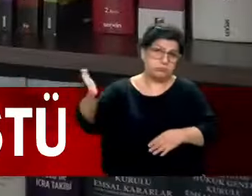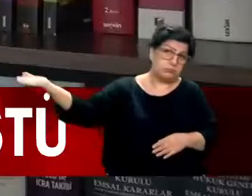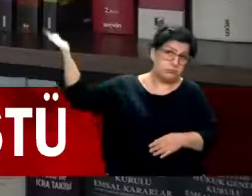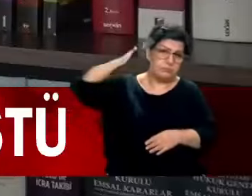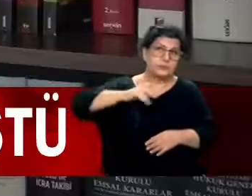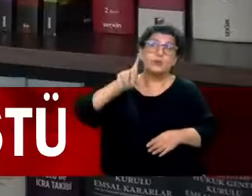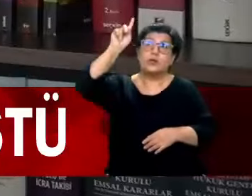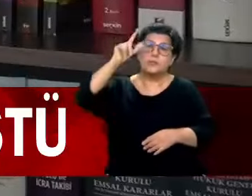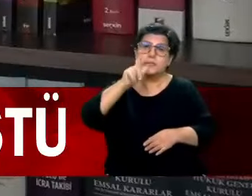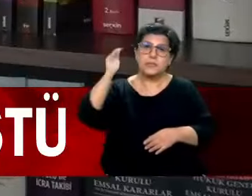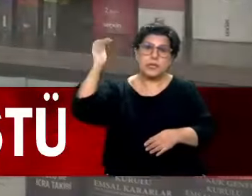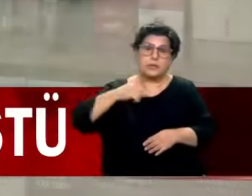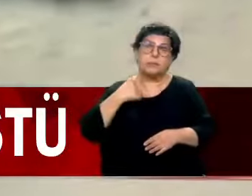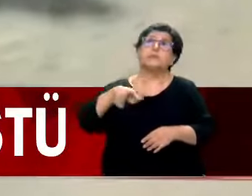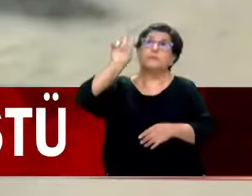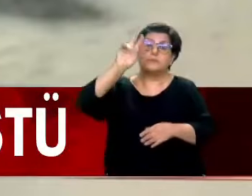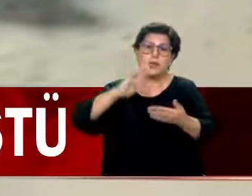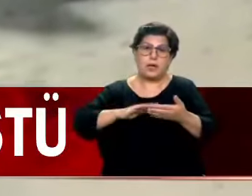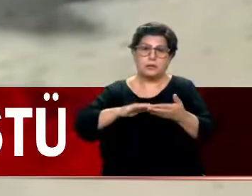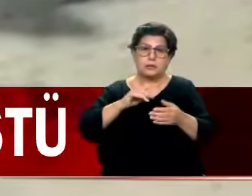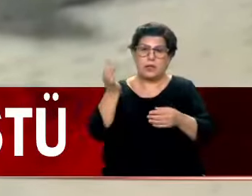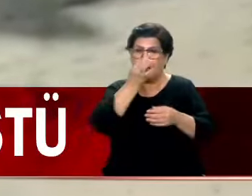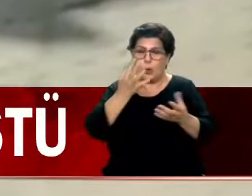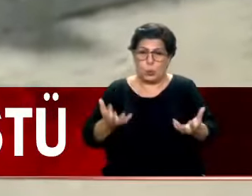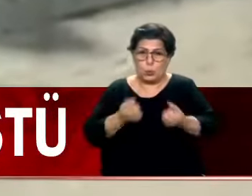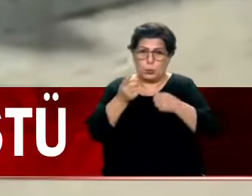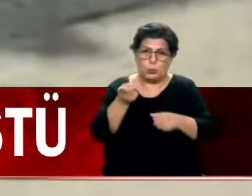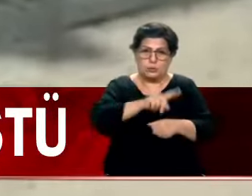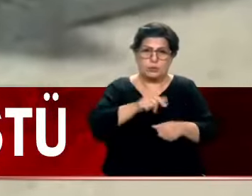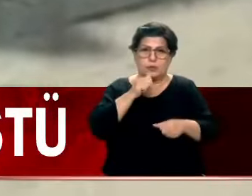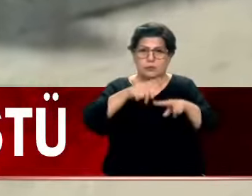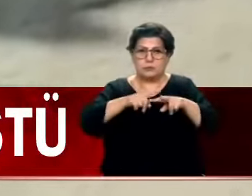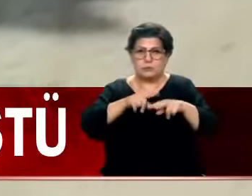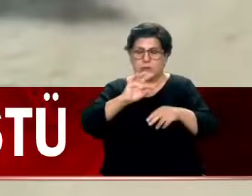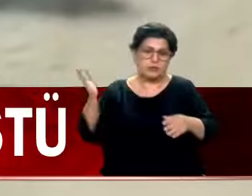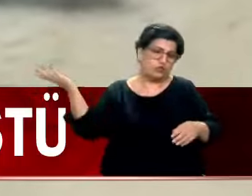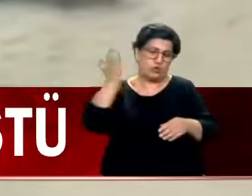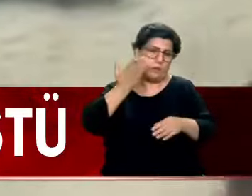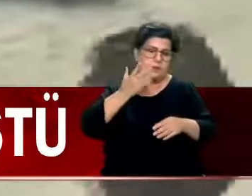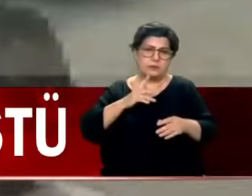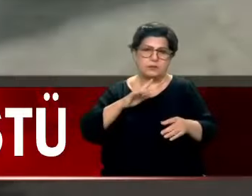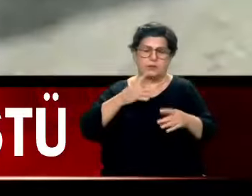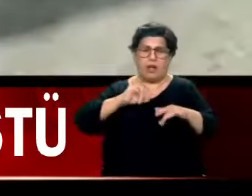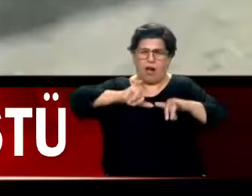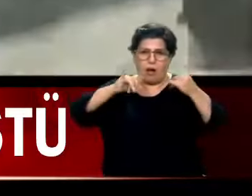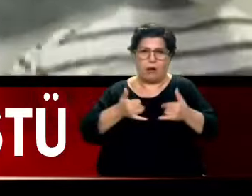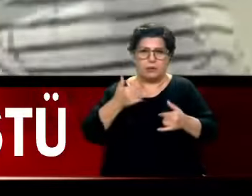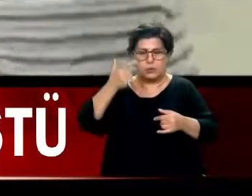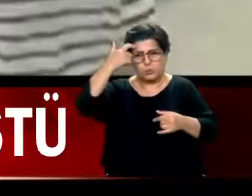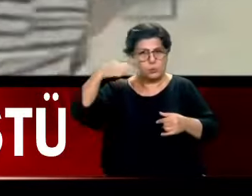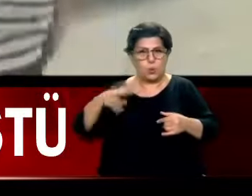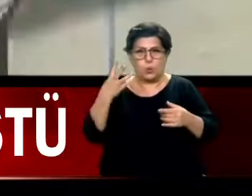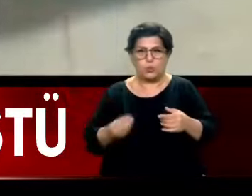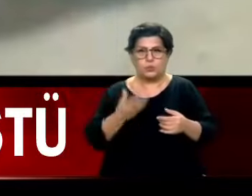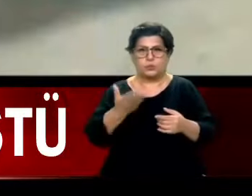bir ses geldi. Direkt kafamda o gördüm cismi. Arkadaşı kıl payı kurtulurken Alparslan Öztürk çarpmanın şiddetiyle yere savruldu. O anki şokla hiçbir